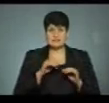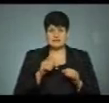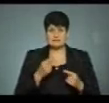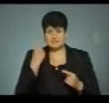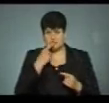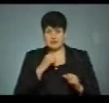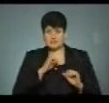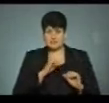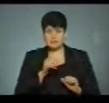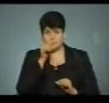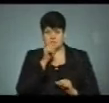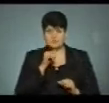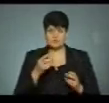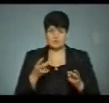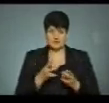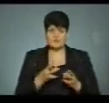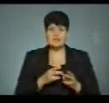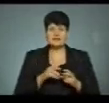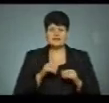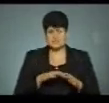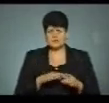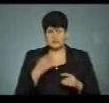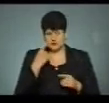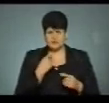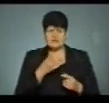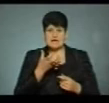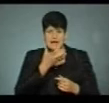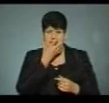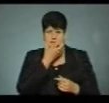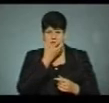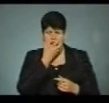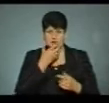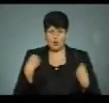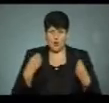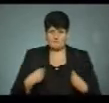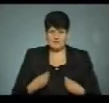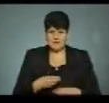покрити місячну потребу. Засоби індивідуального захисту, тобто респіратори, комбінезони